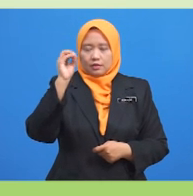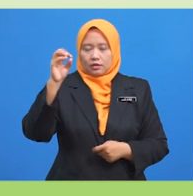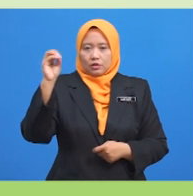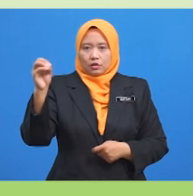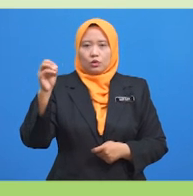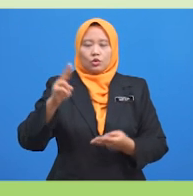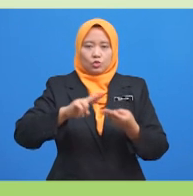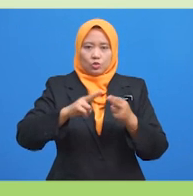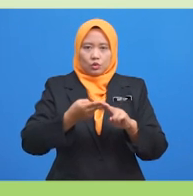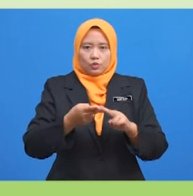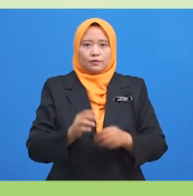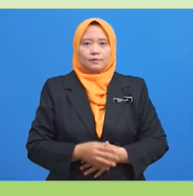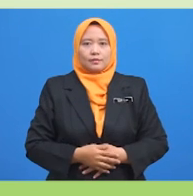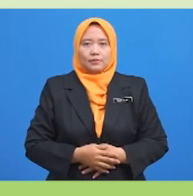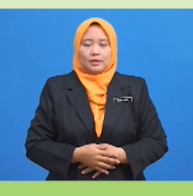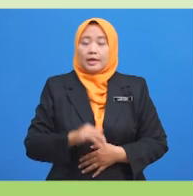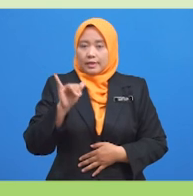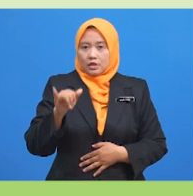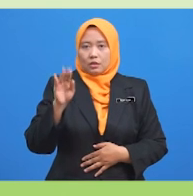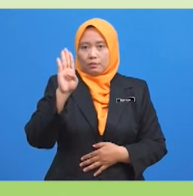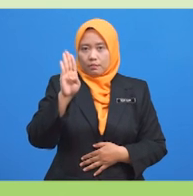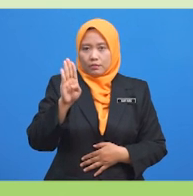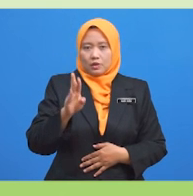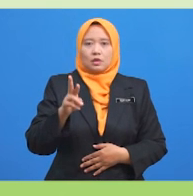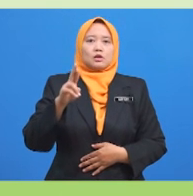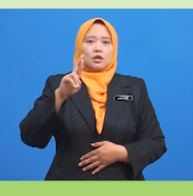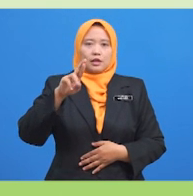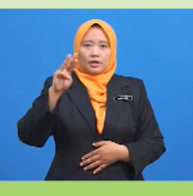Bagus! Jawapannya ialah B, iaitu